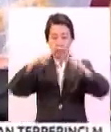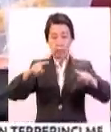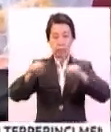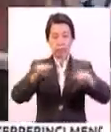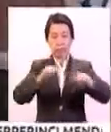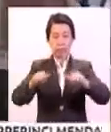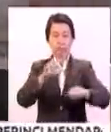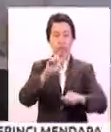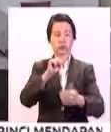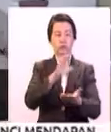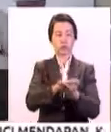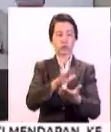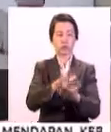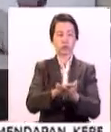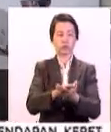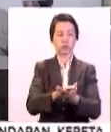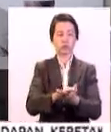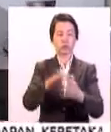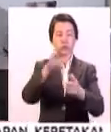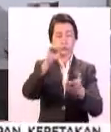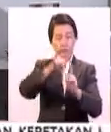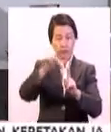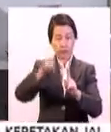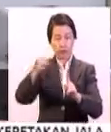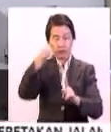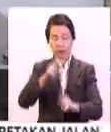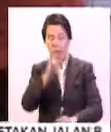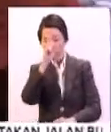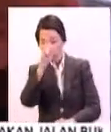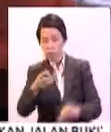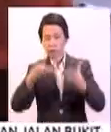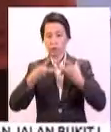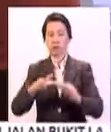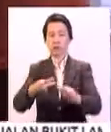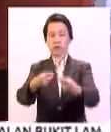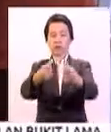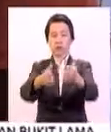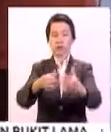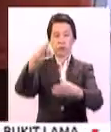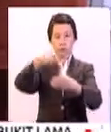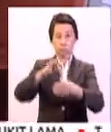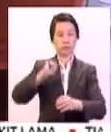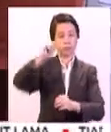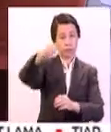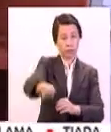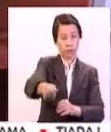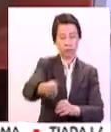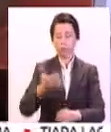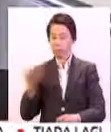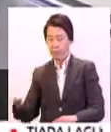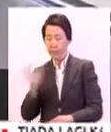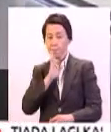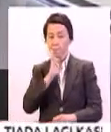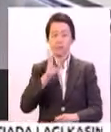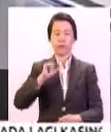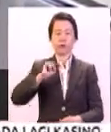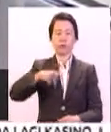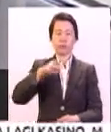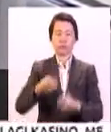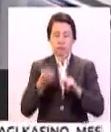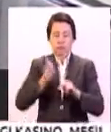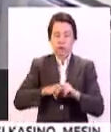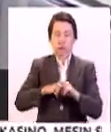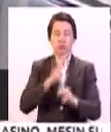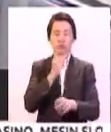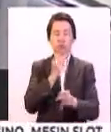Aktiviti SMJK Tionghoa Sandakan. Bagi memastikan kelancaran proses pengundian esok, beliau berkata SPR menambah